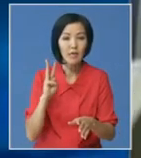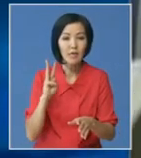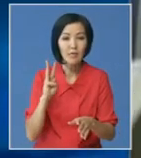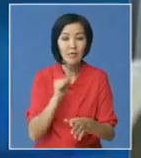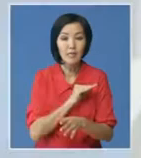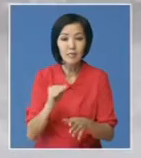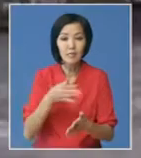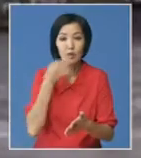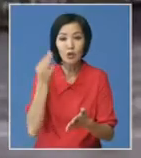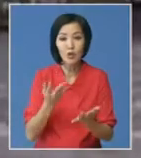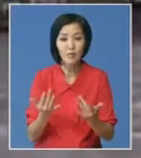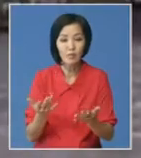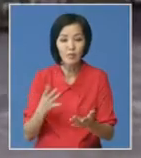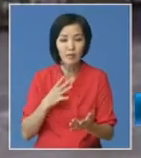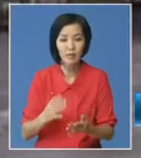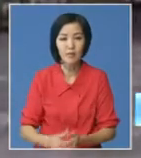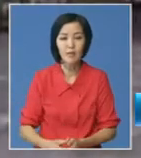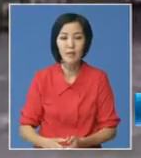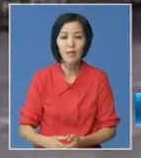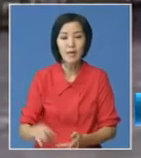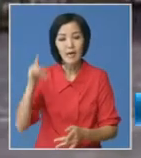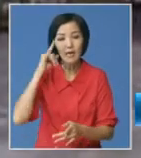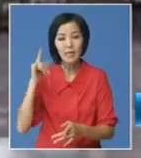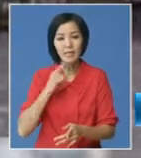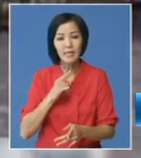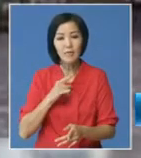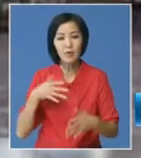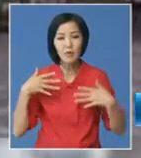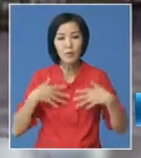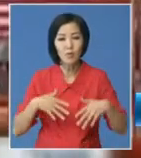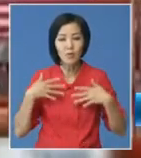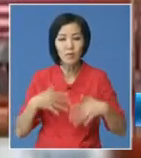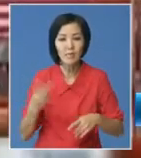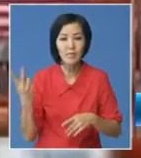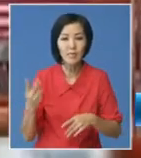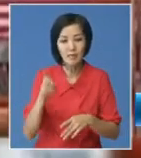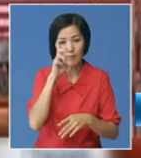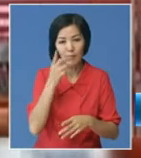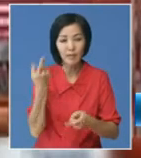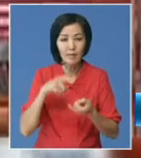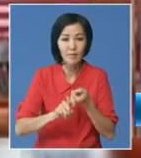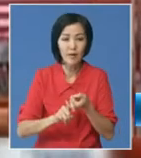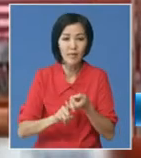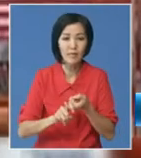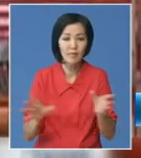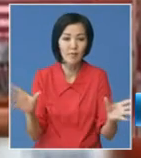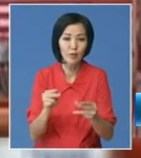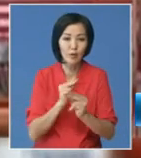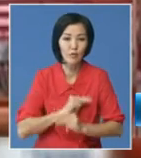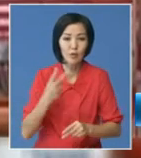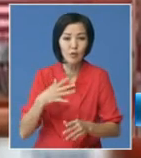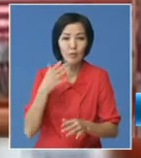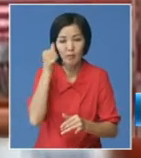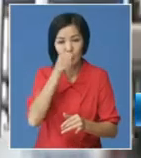талап етті. Биыл Грузия мен Казахстан арасындағы дипломатиялық қарым-қатынастың орнағанына 25 жыл. Алдағы уақытта да